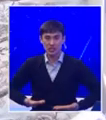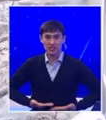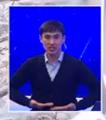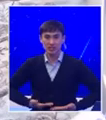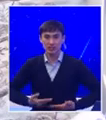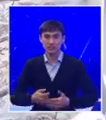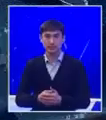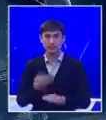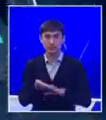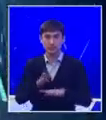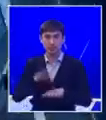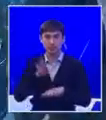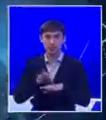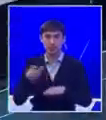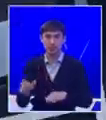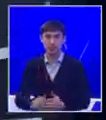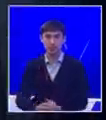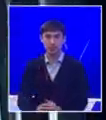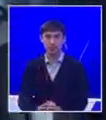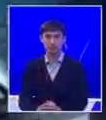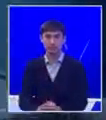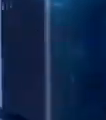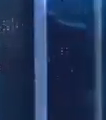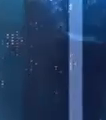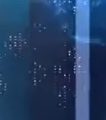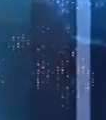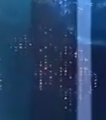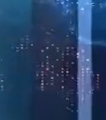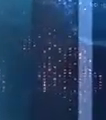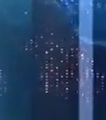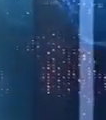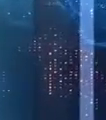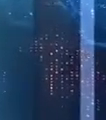больным. Гульмира Тимиргалиева, Мадина Берикова, Занадир Хамзин, телеканал ЖТСУ.